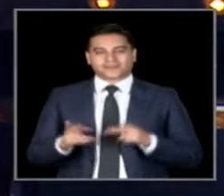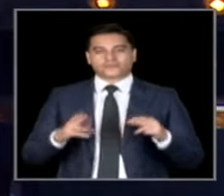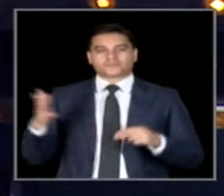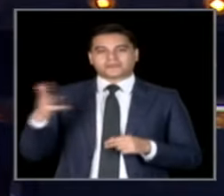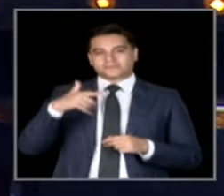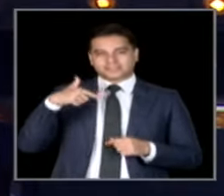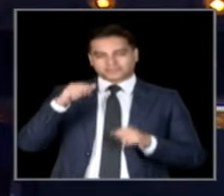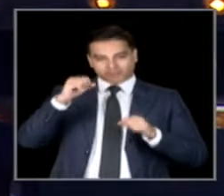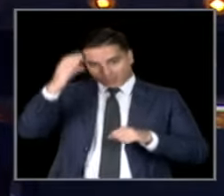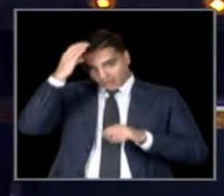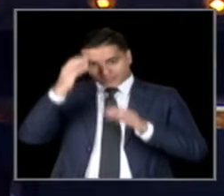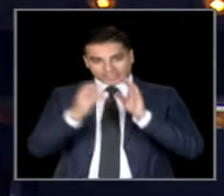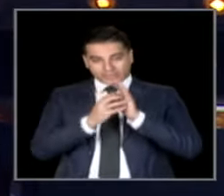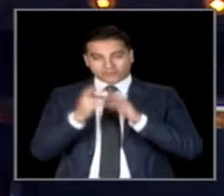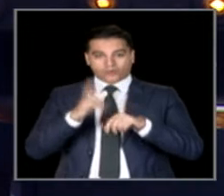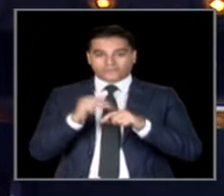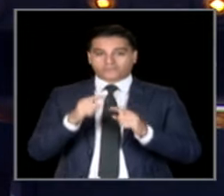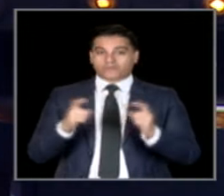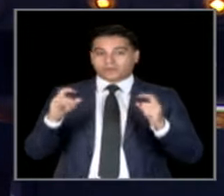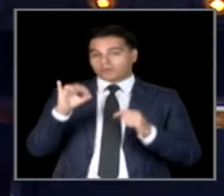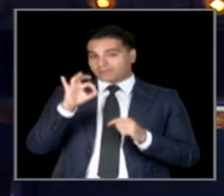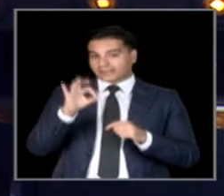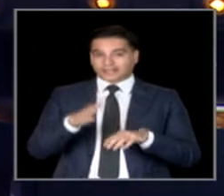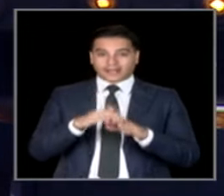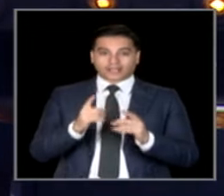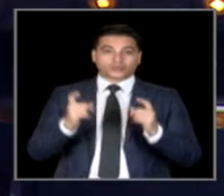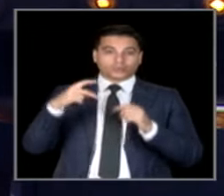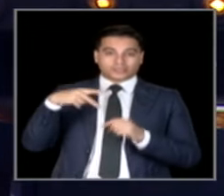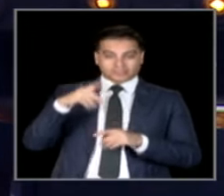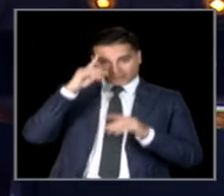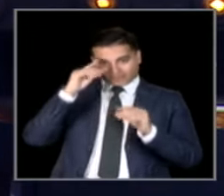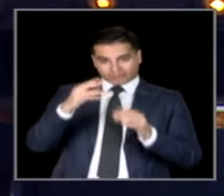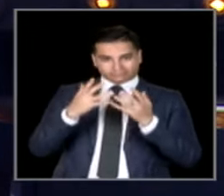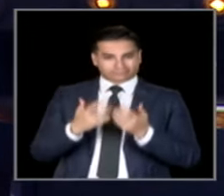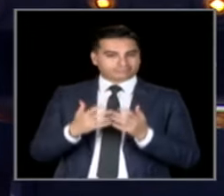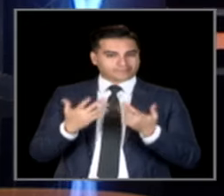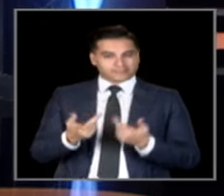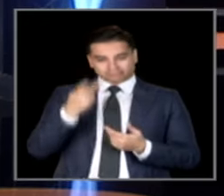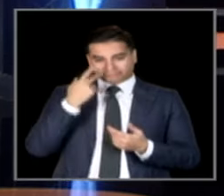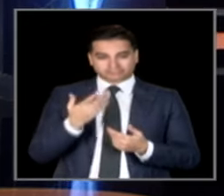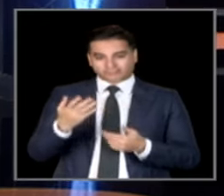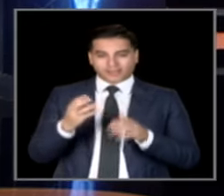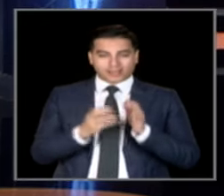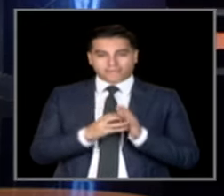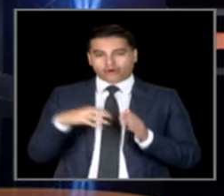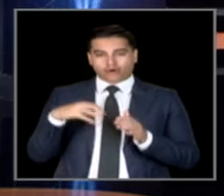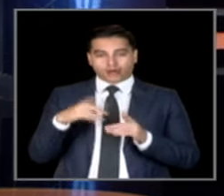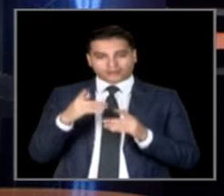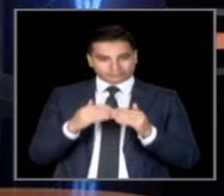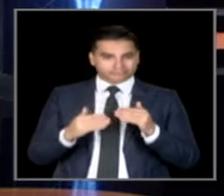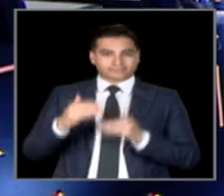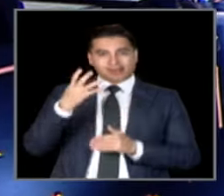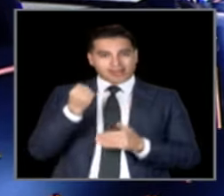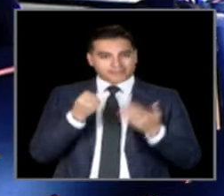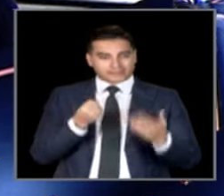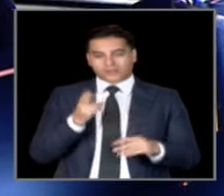الموسم السادس عباقرة الجامعات، مباراة مهمة جدا في دور الثمانية، وهفكركم بالنتيجة. جامعة القاهرة متقدمين 40